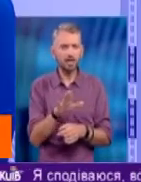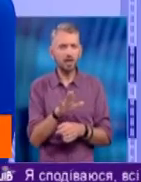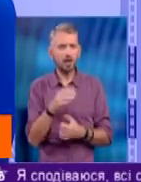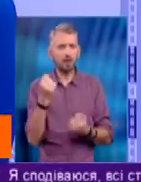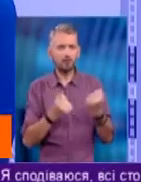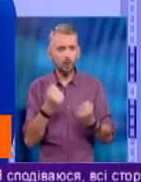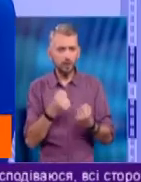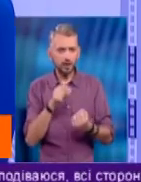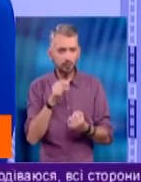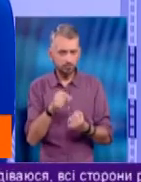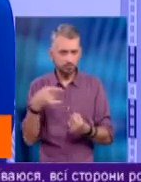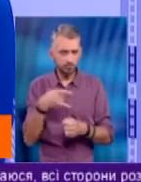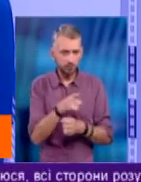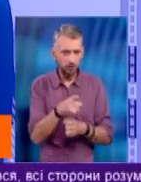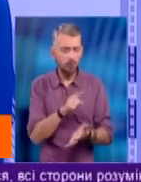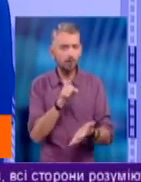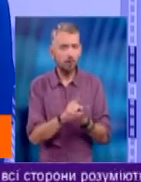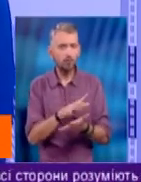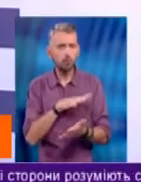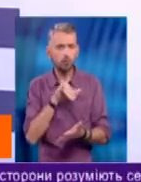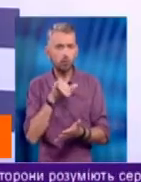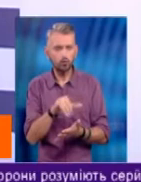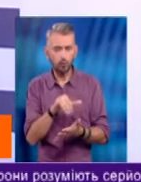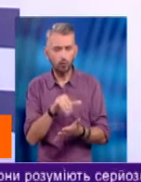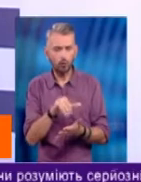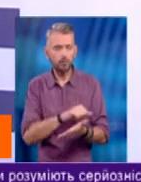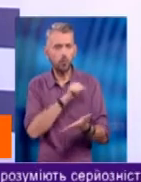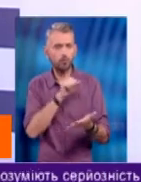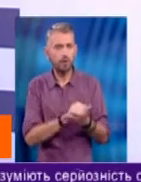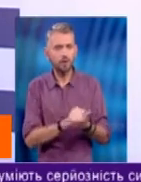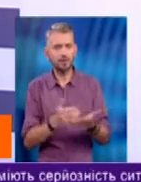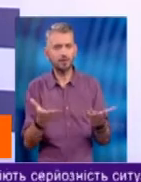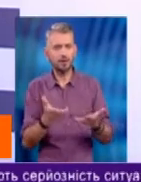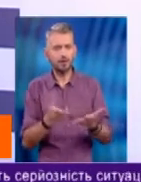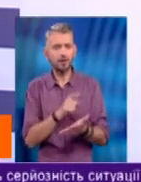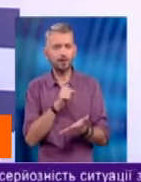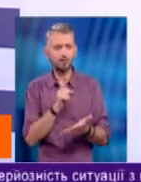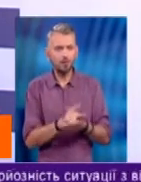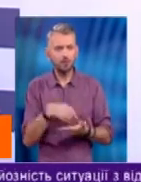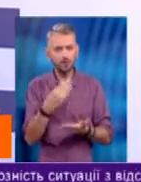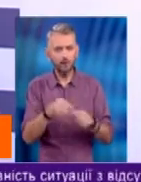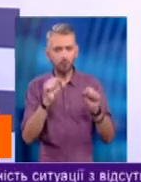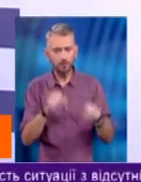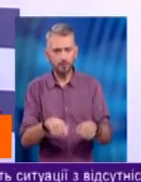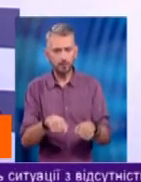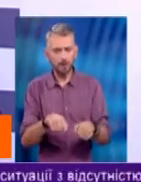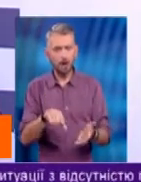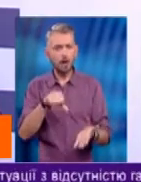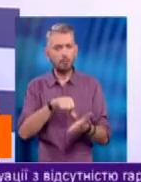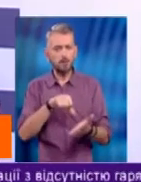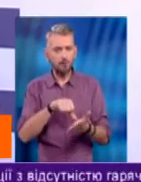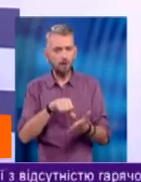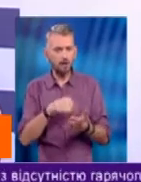водій цей автомобіль загнав, має бути в нього пакетний документ, який мав би йому давати можливість представляти